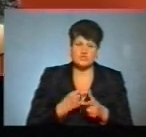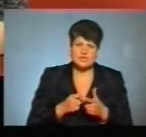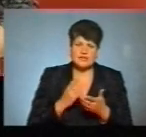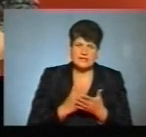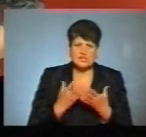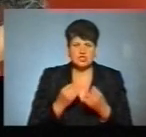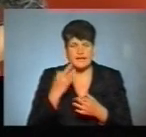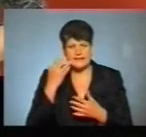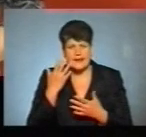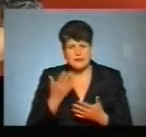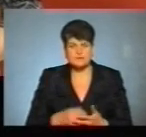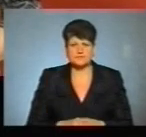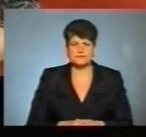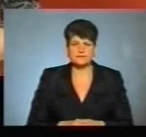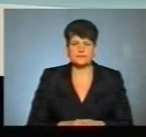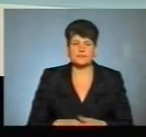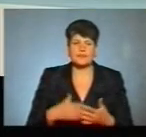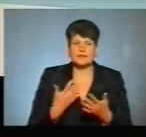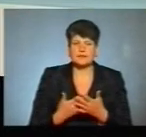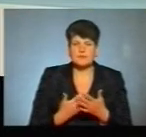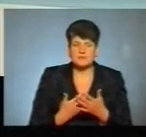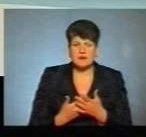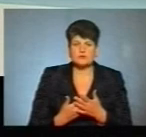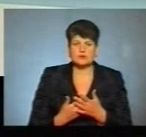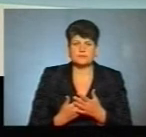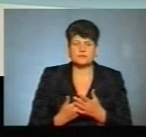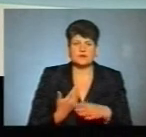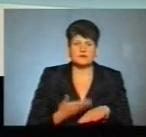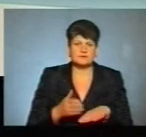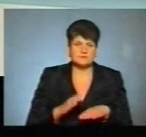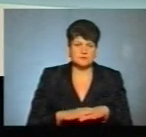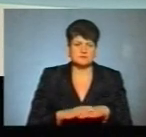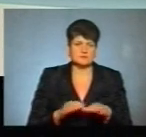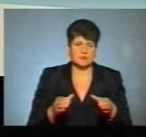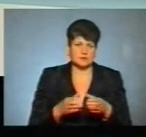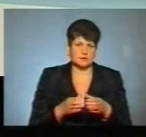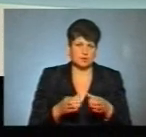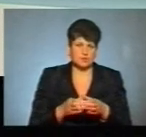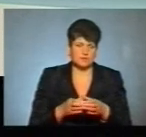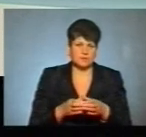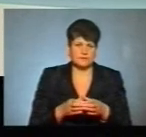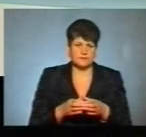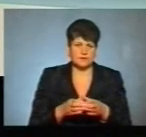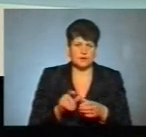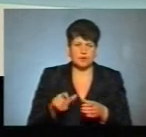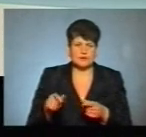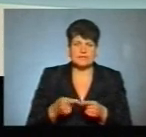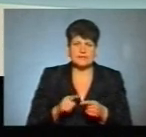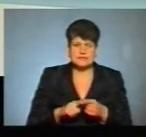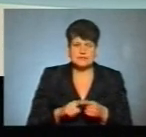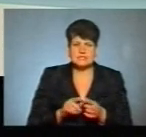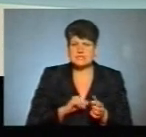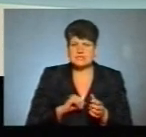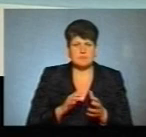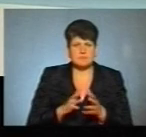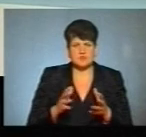ідеї, що можна було б зробити? Напевно, вразлива ця категорія, сюжет, який ми бачили, так, вразлива категорія людей – це найбільша